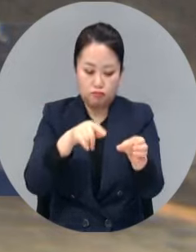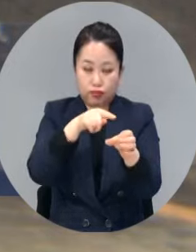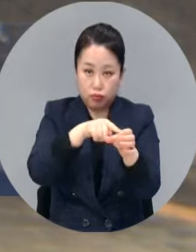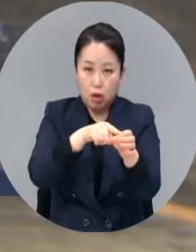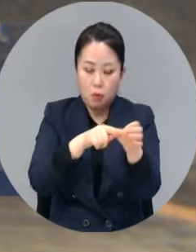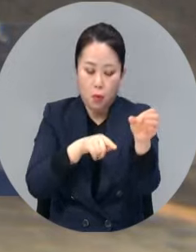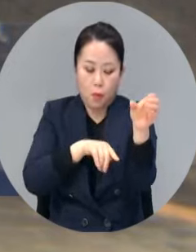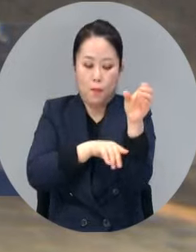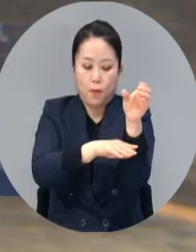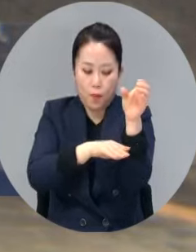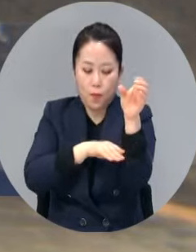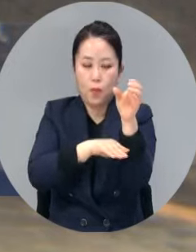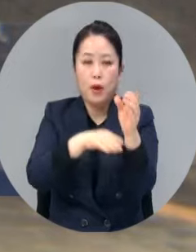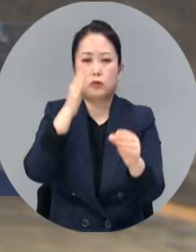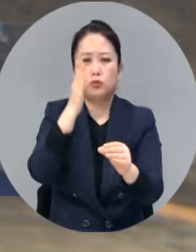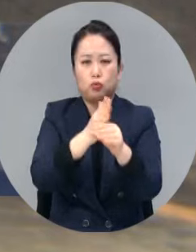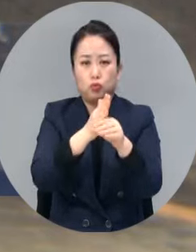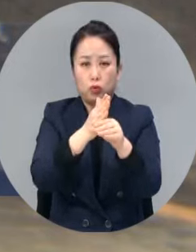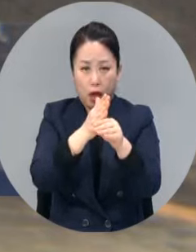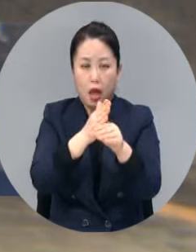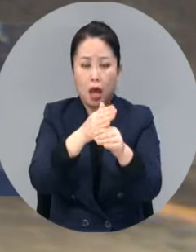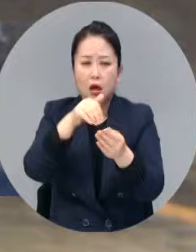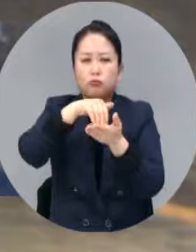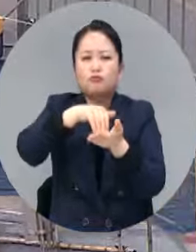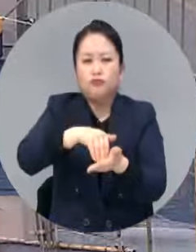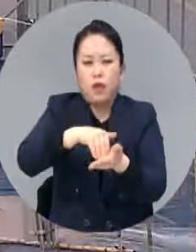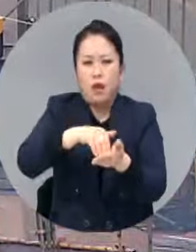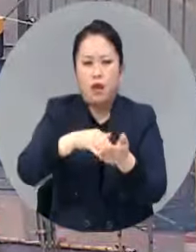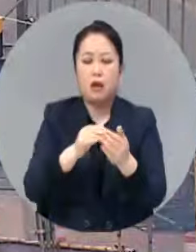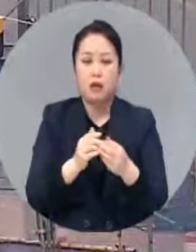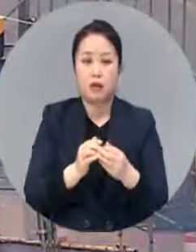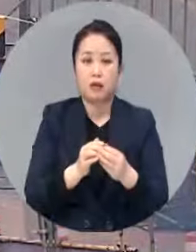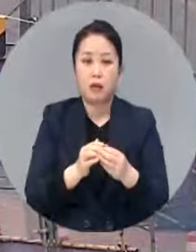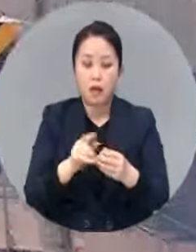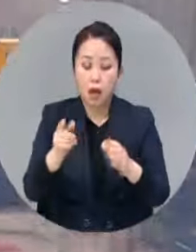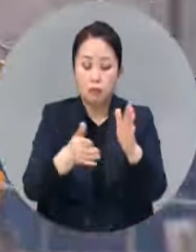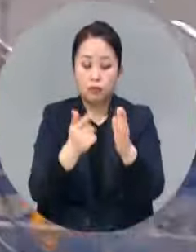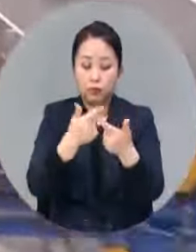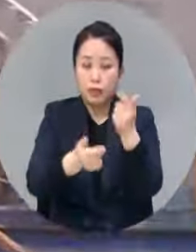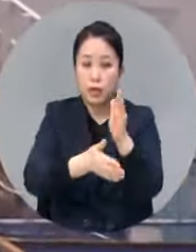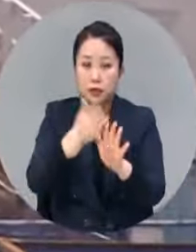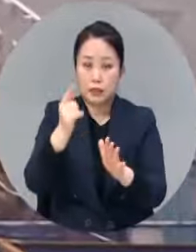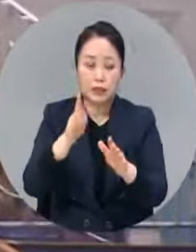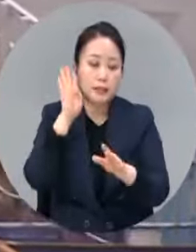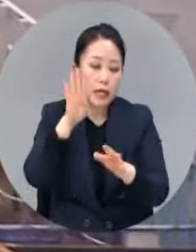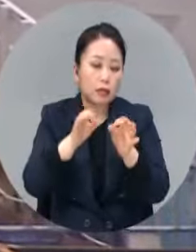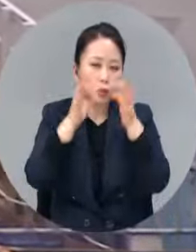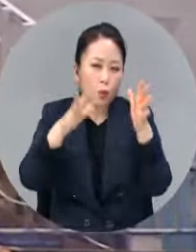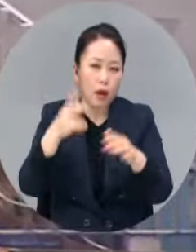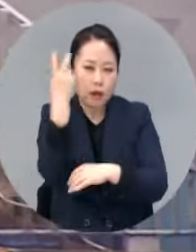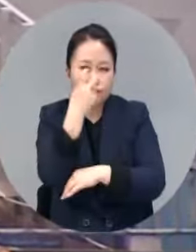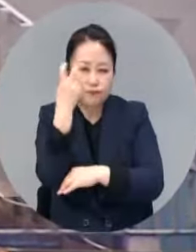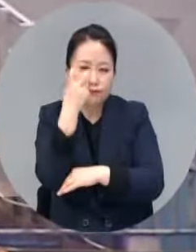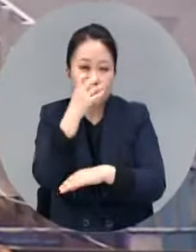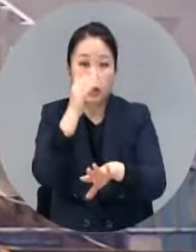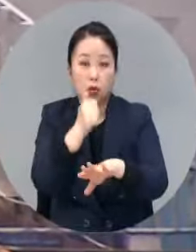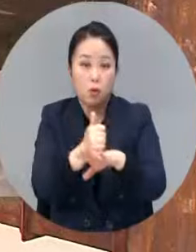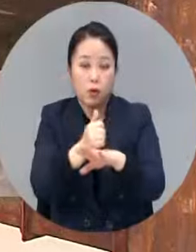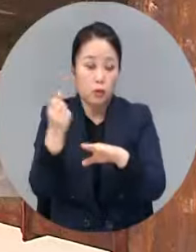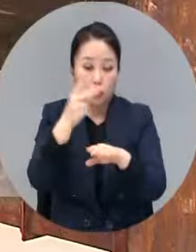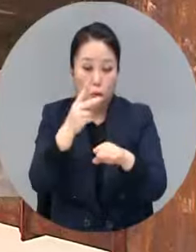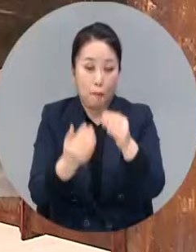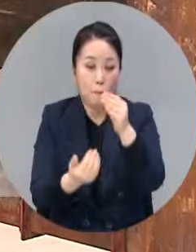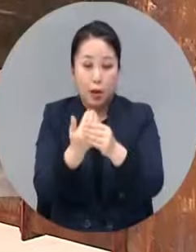요걸 잘라내는 과정에서 이게 하중이. 시는 나흘간의 모니터링 결과 단차가 또 생길